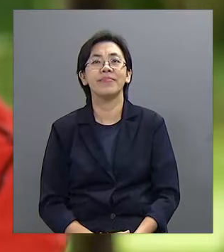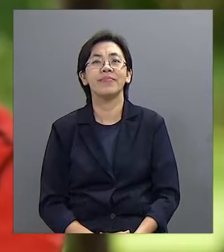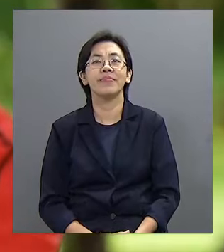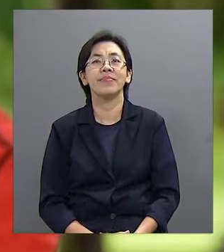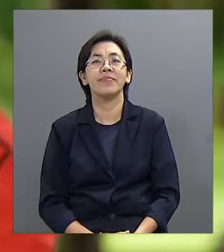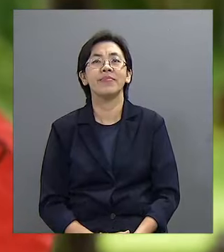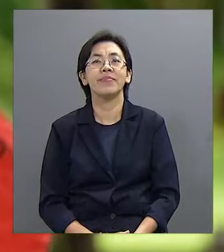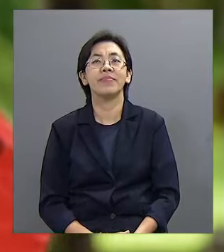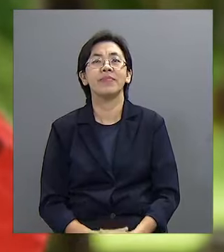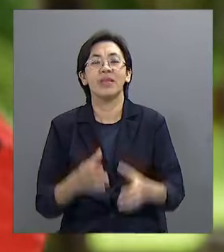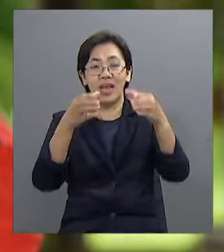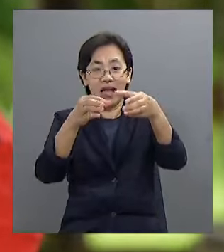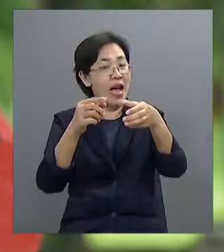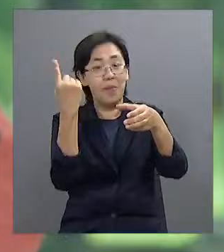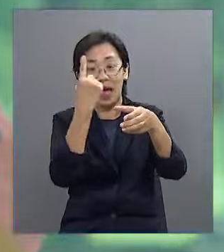โลกนะครับ